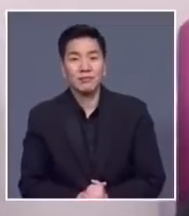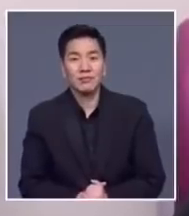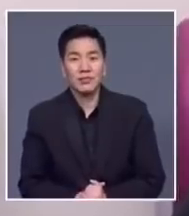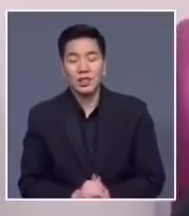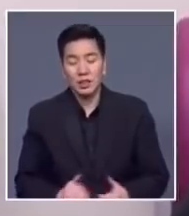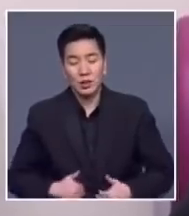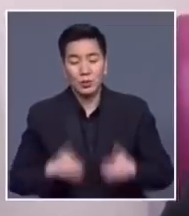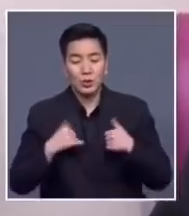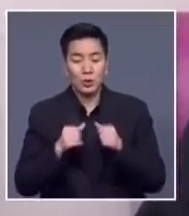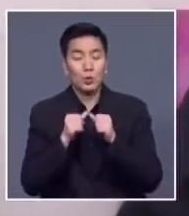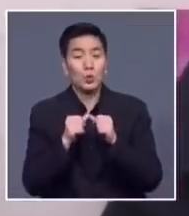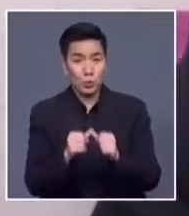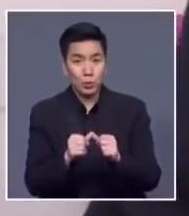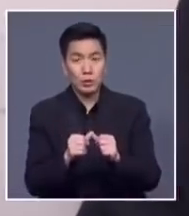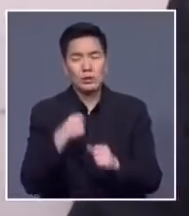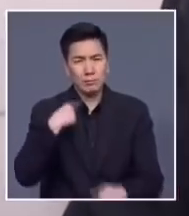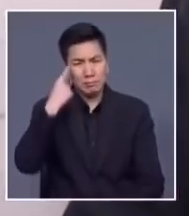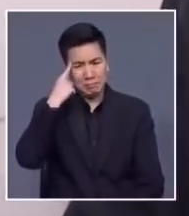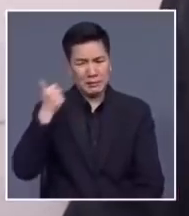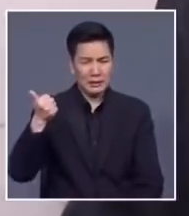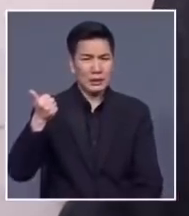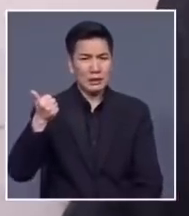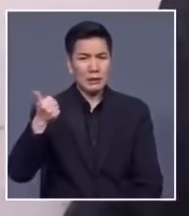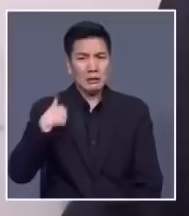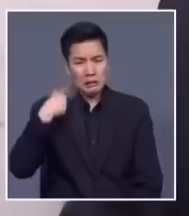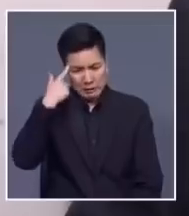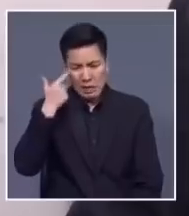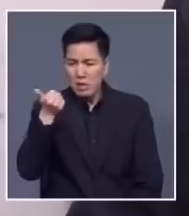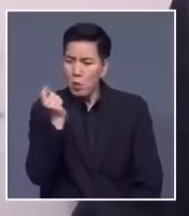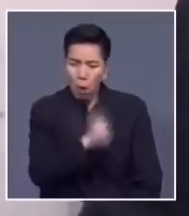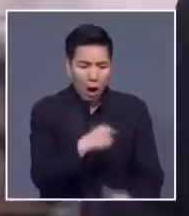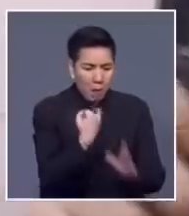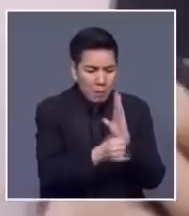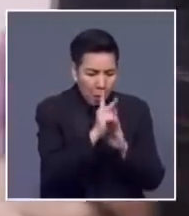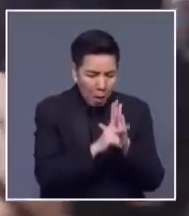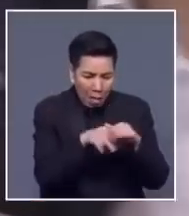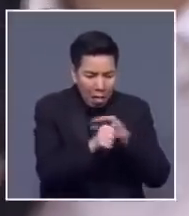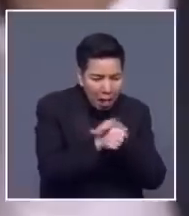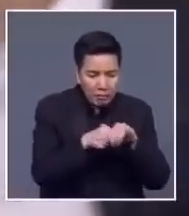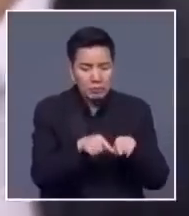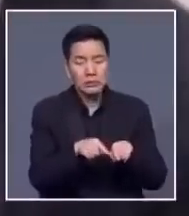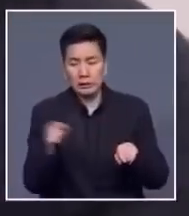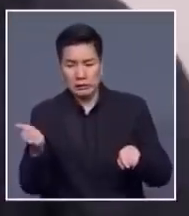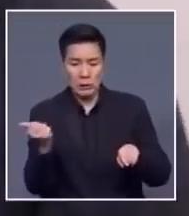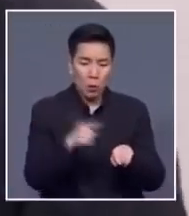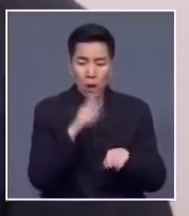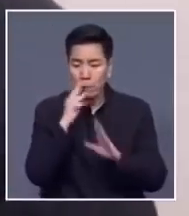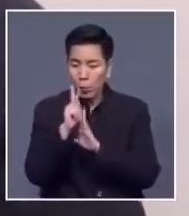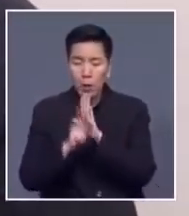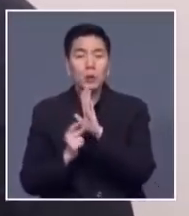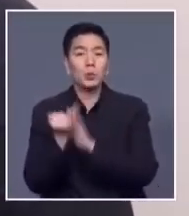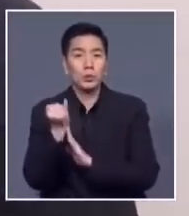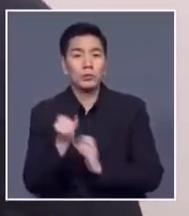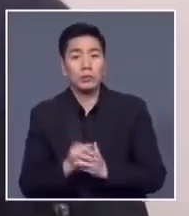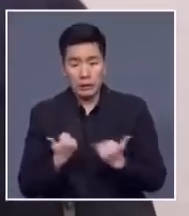การอยู่ใช้ชีวิตอยู่ที่นั่นครับน่าจะดีกว่าไปผิดกฎหมายครับ ครับผมแล้วตอนนี้เนี่ยจะไปเดินทางไปเกาหลีใต้ครั้ง